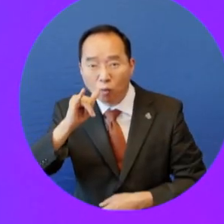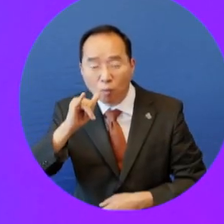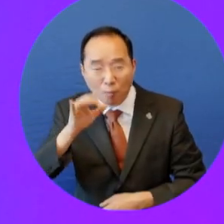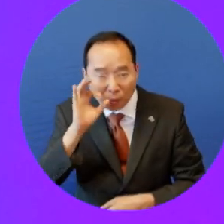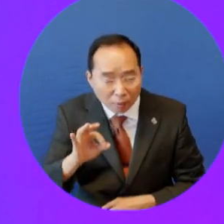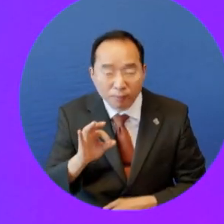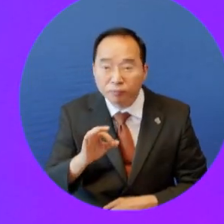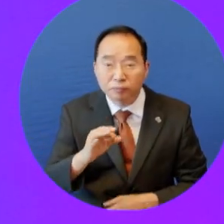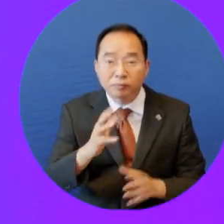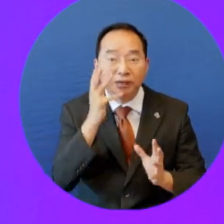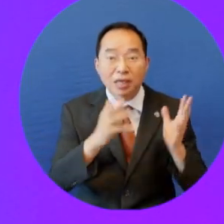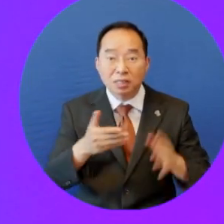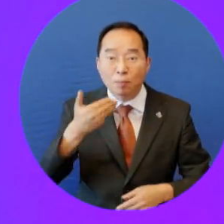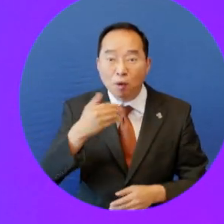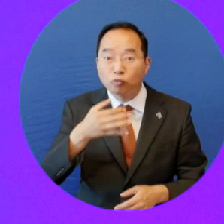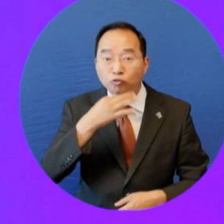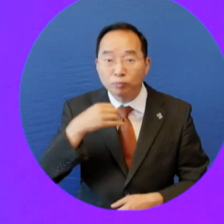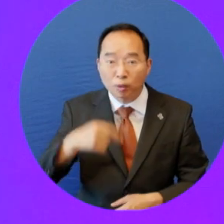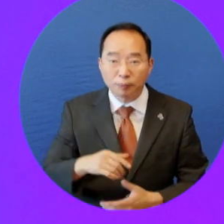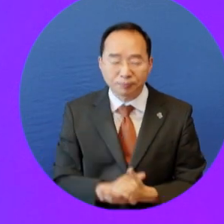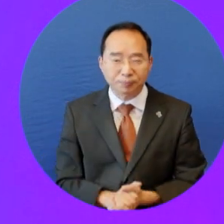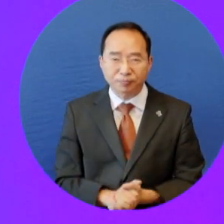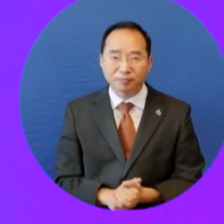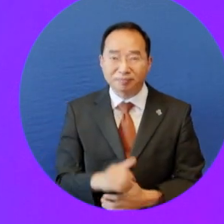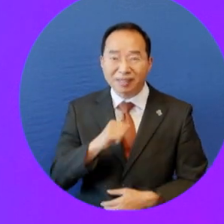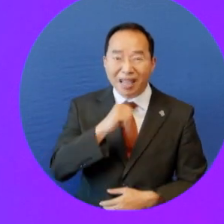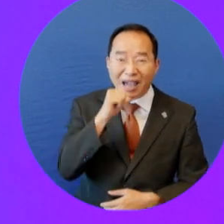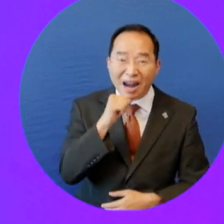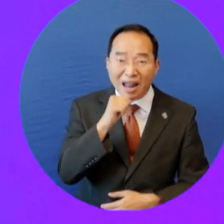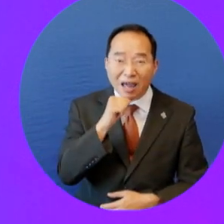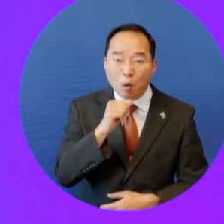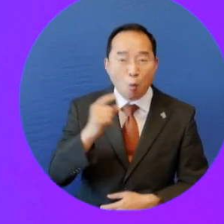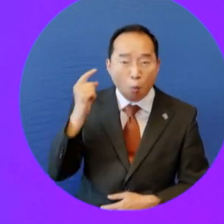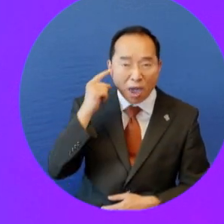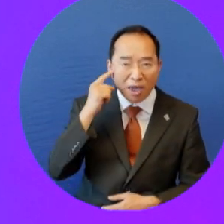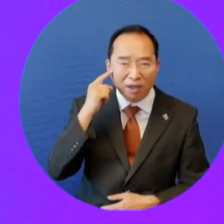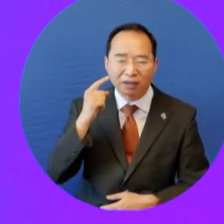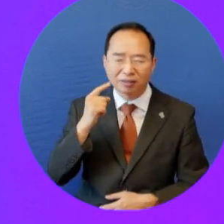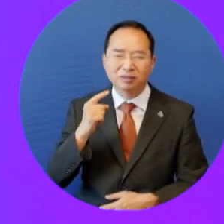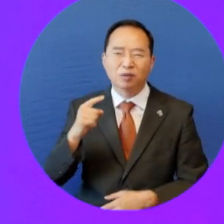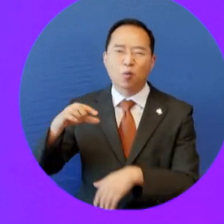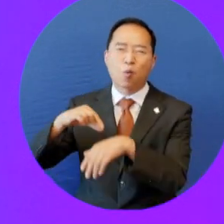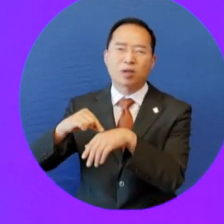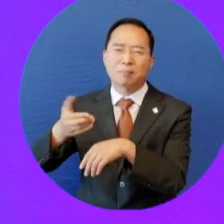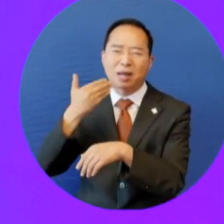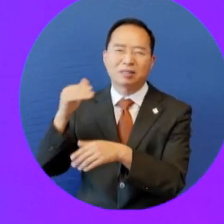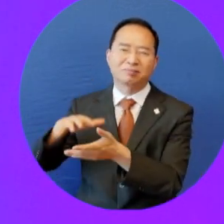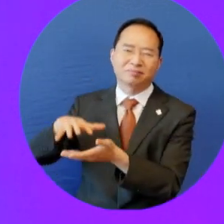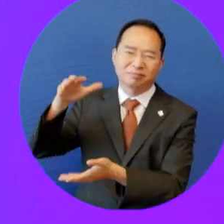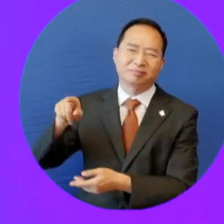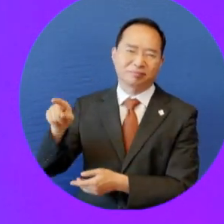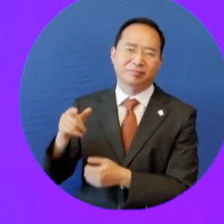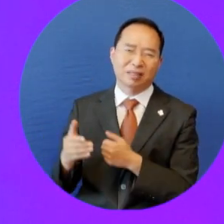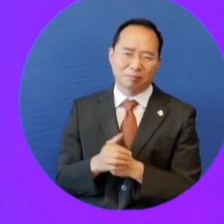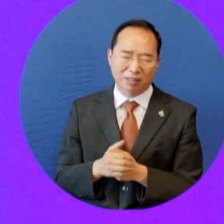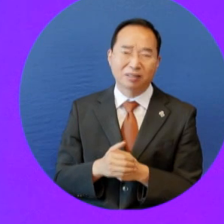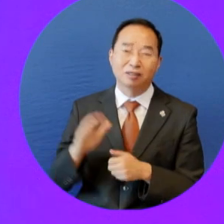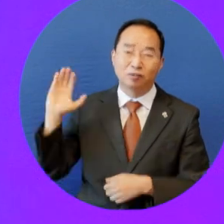사람들의 삶의 질에도 우리가 먹는 고기가 영향을 미치고 있었고, 또 최근 전 세계적인 이슈가 되고